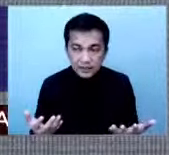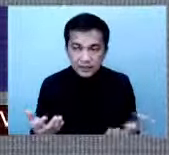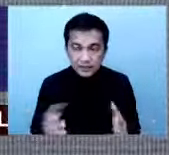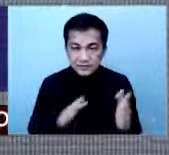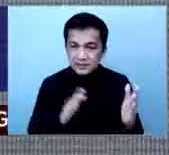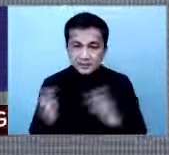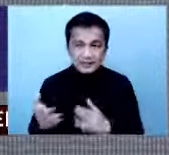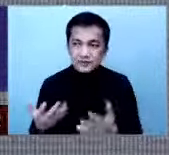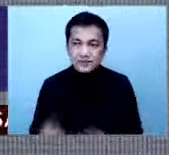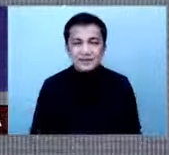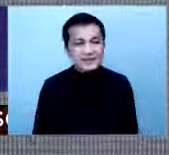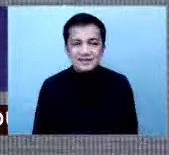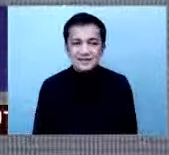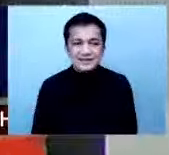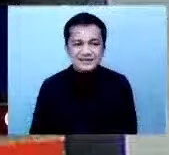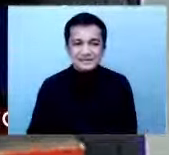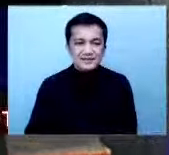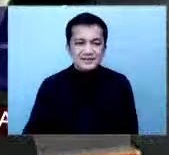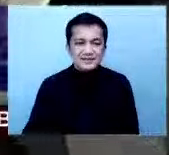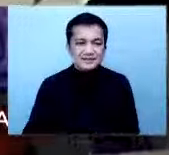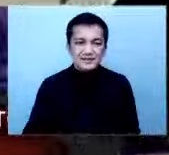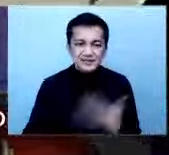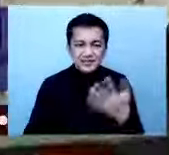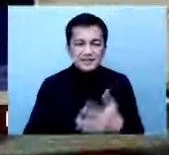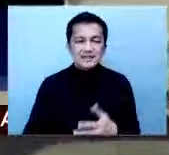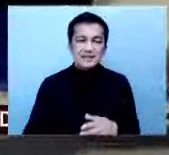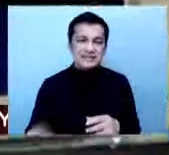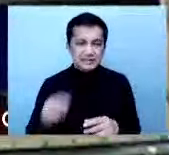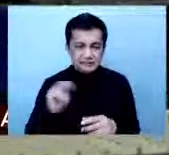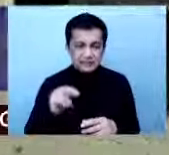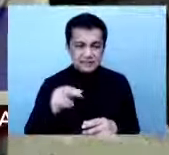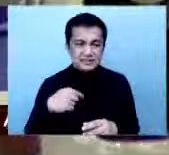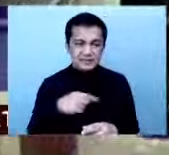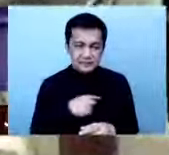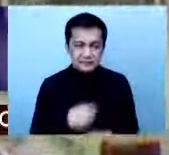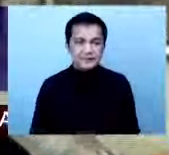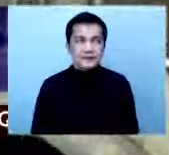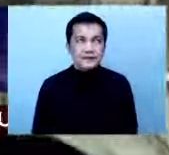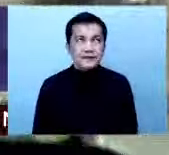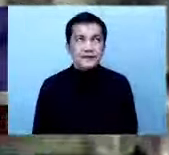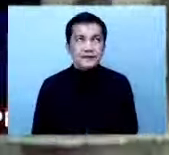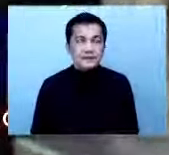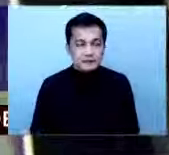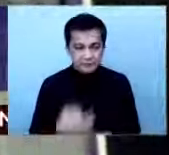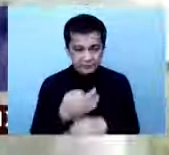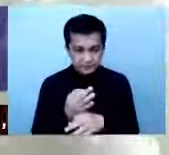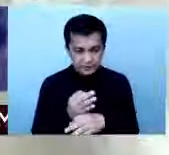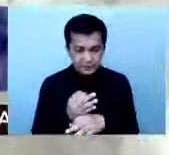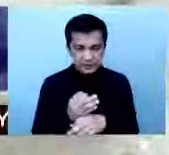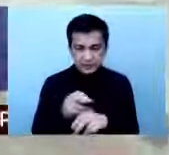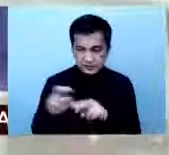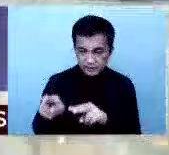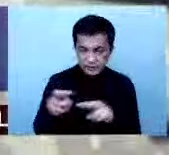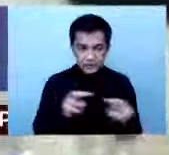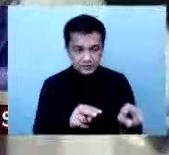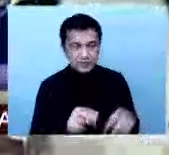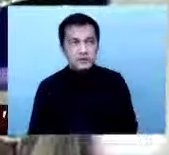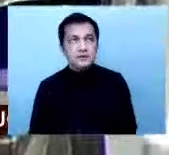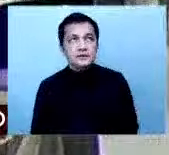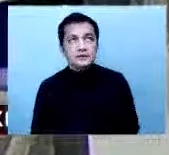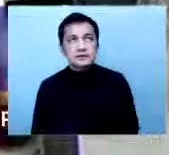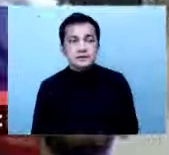yung yung modernization Kailangan na kailangan na natin yan aayusin ang tinitiyak lang namin na